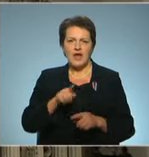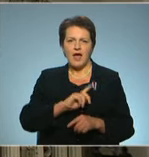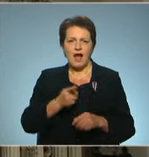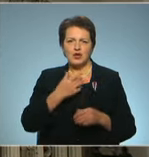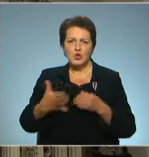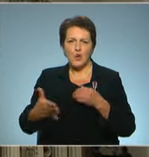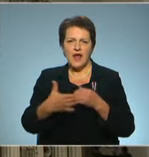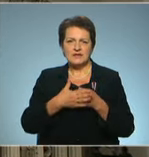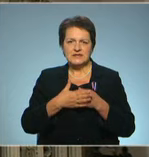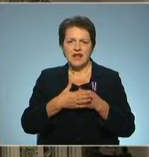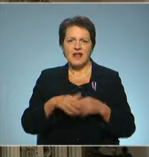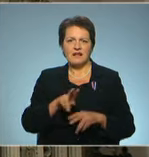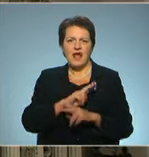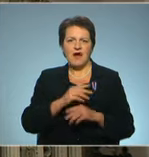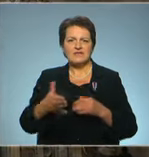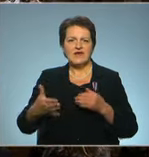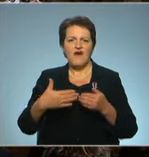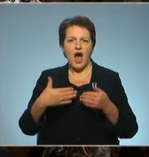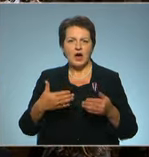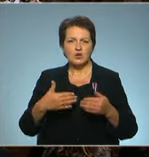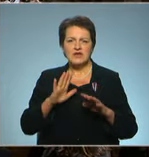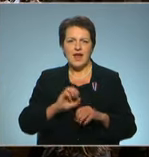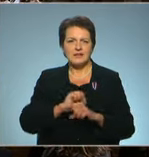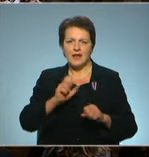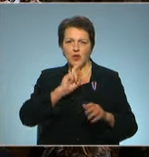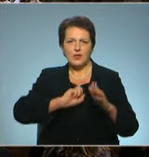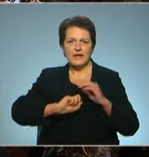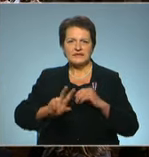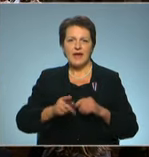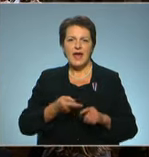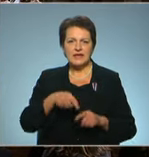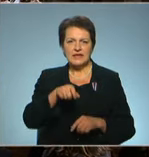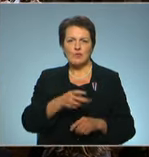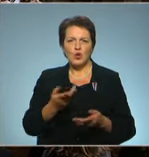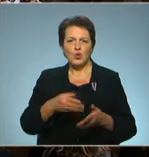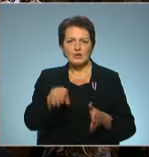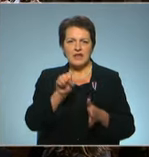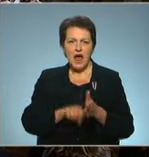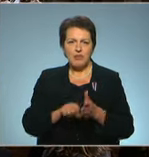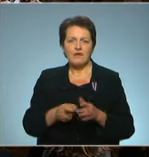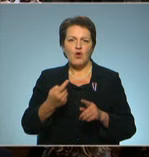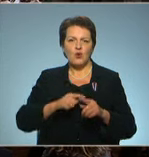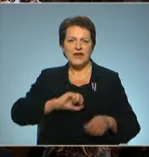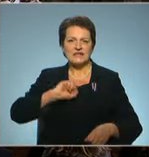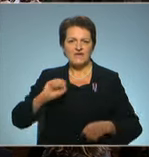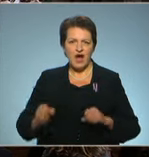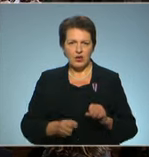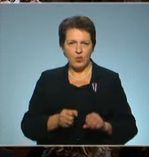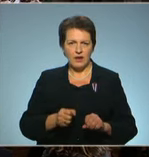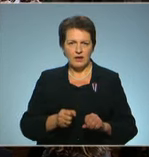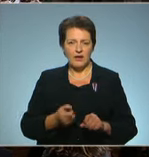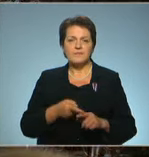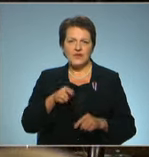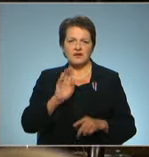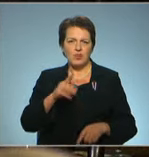ciet nāves vārtus, lai neļautu izbēgt tiem, kurus slepkavo un izvaro. Tas